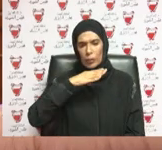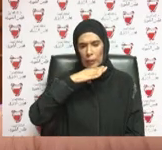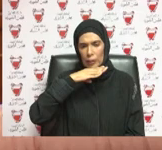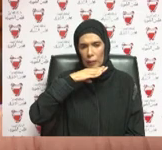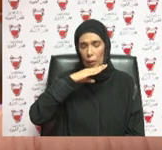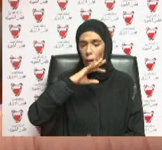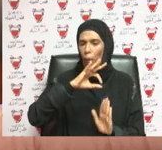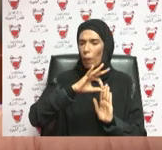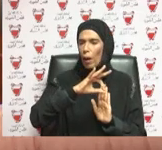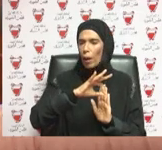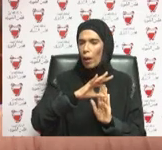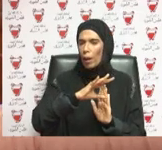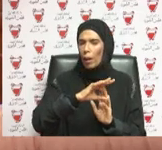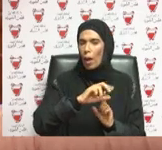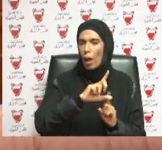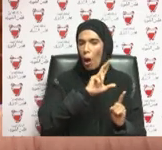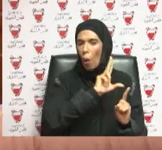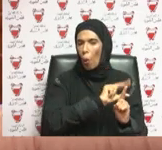الرمز القدوة